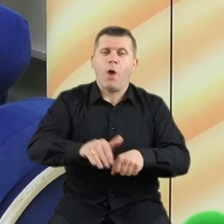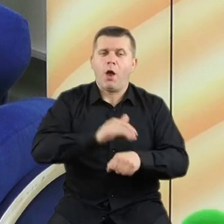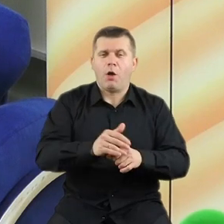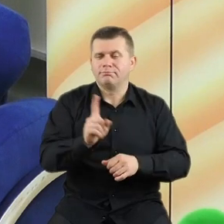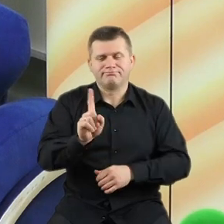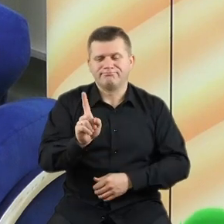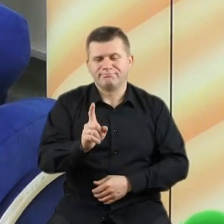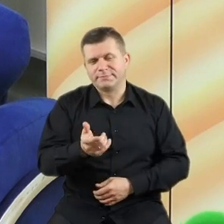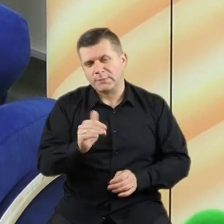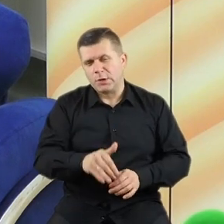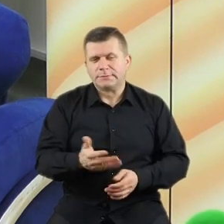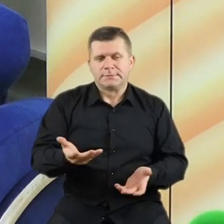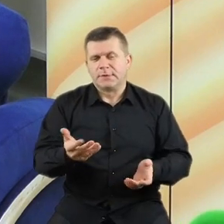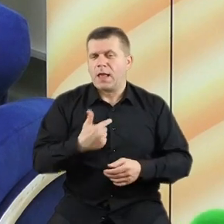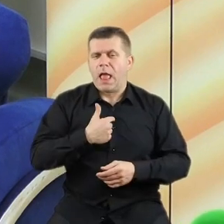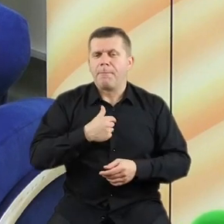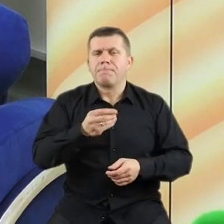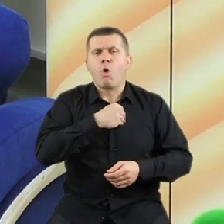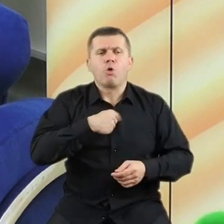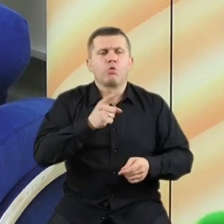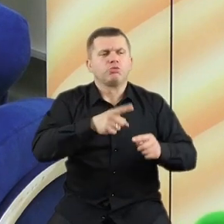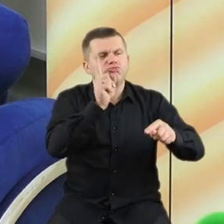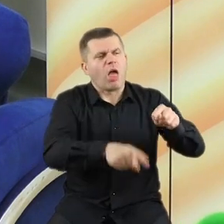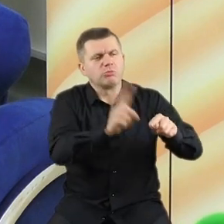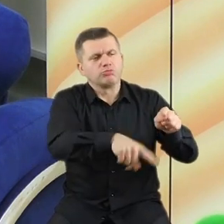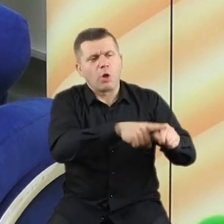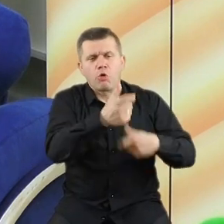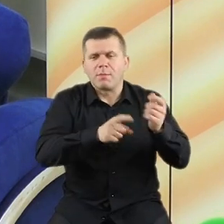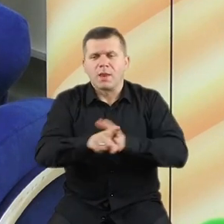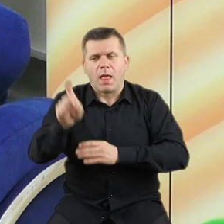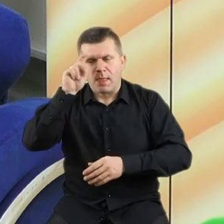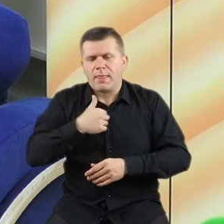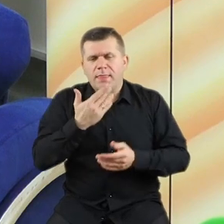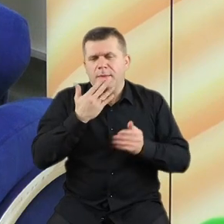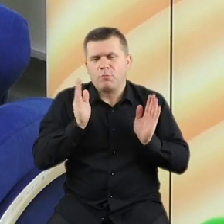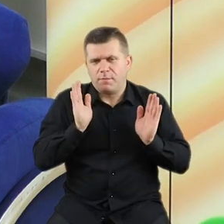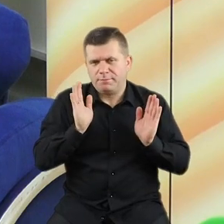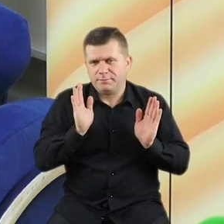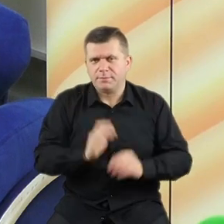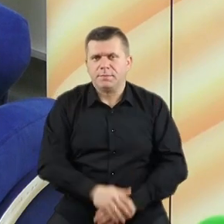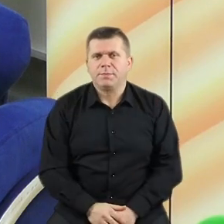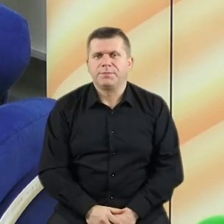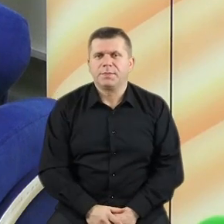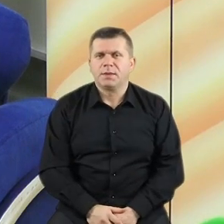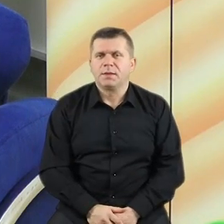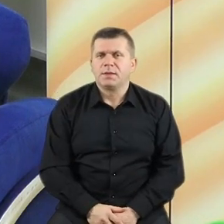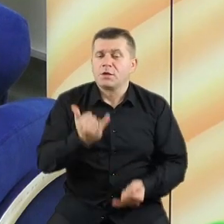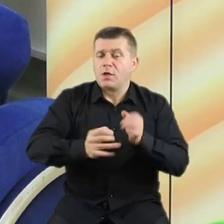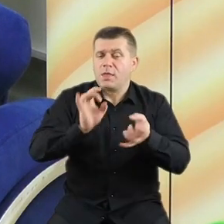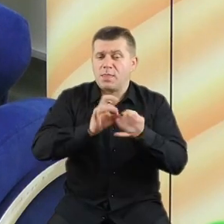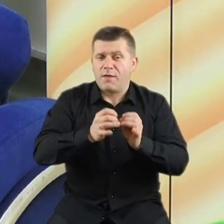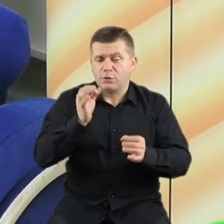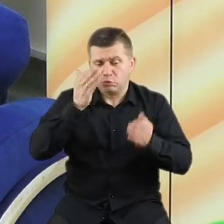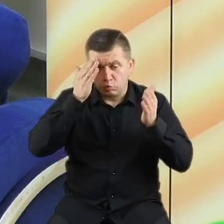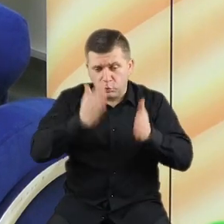też ja też nie potępiam Polaków, którzy źle się zachowywali wobec Niemców, bo no przecież jeżeli